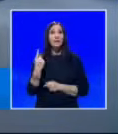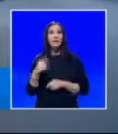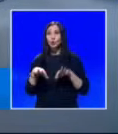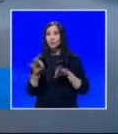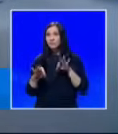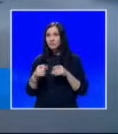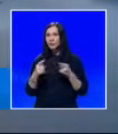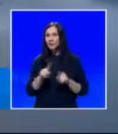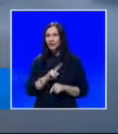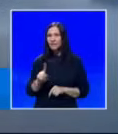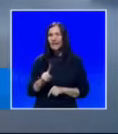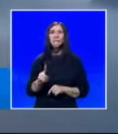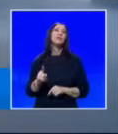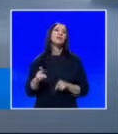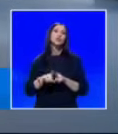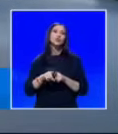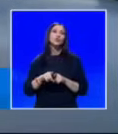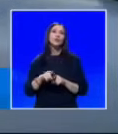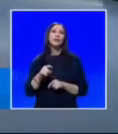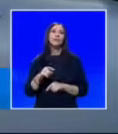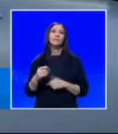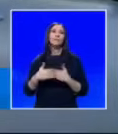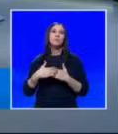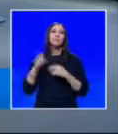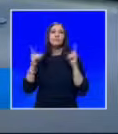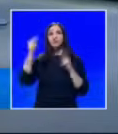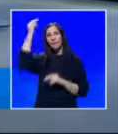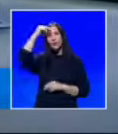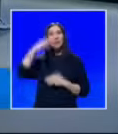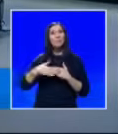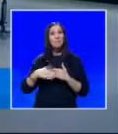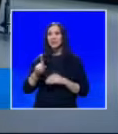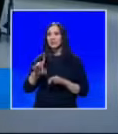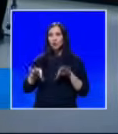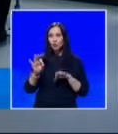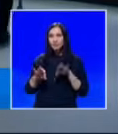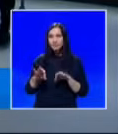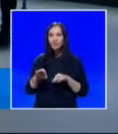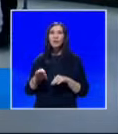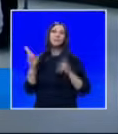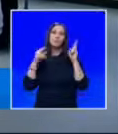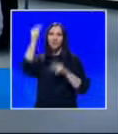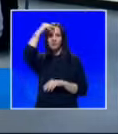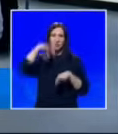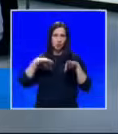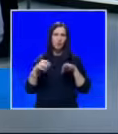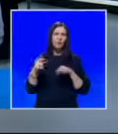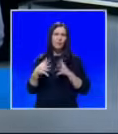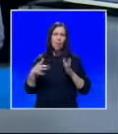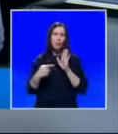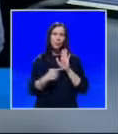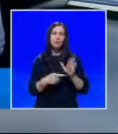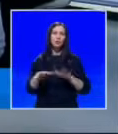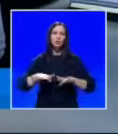е в ППДБ. ПП не са готови за избори, ДБ са по-скоро готови за избори. И това е много показателно